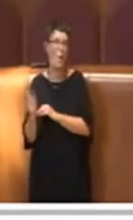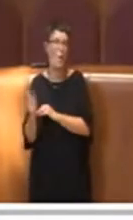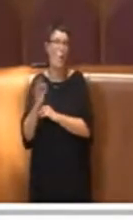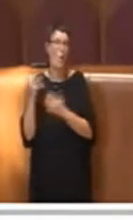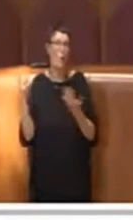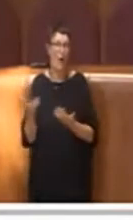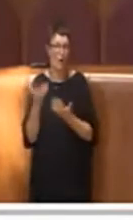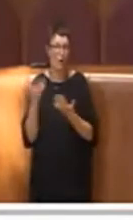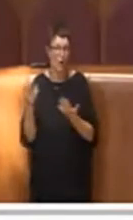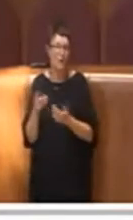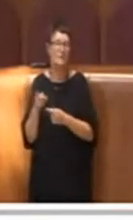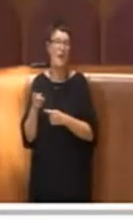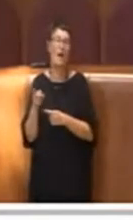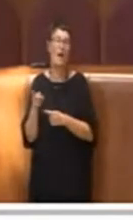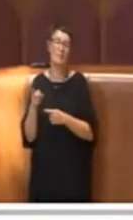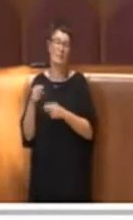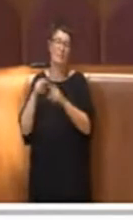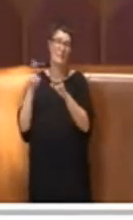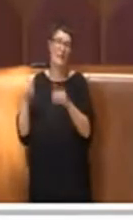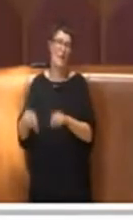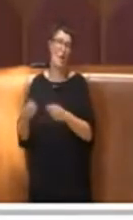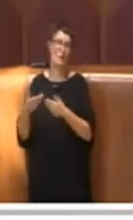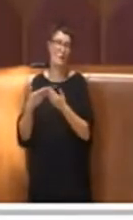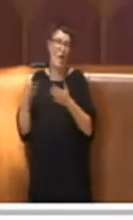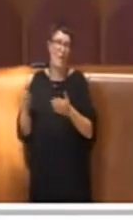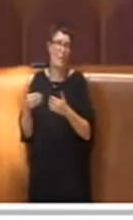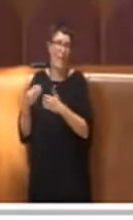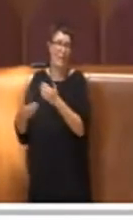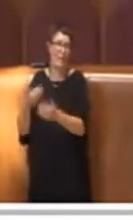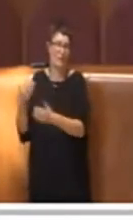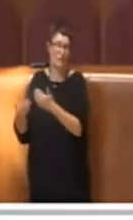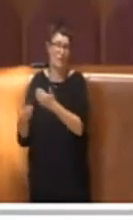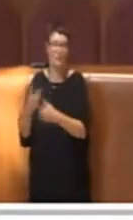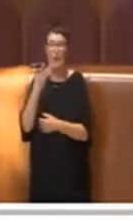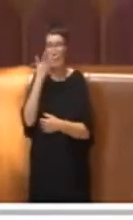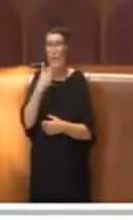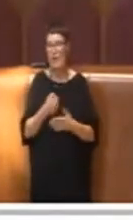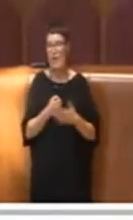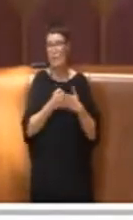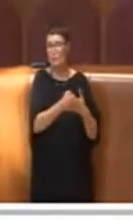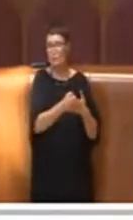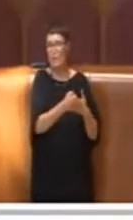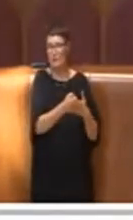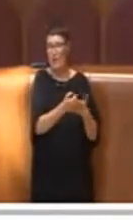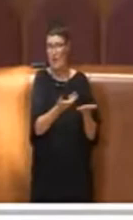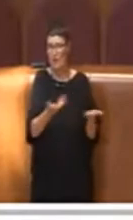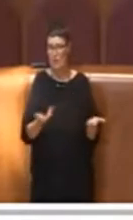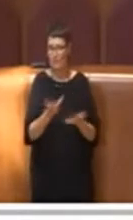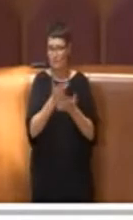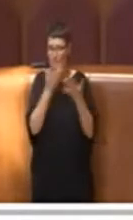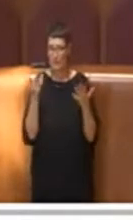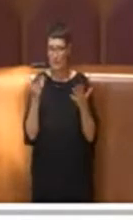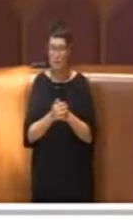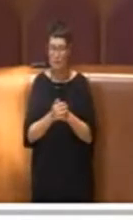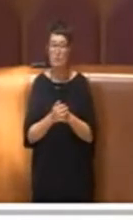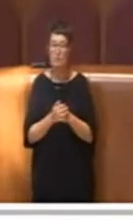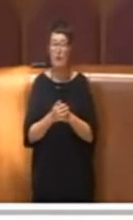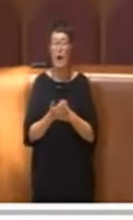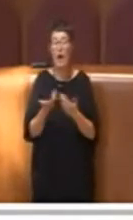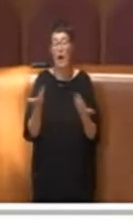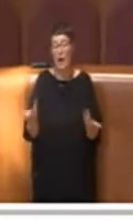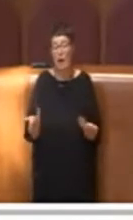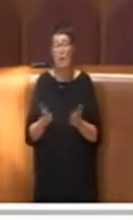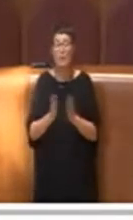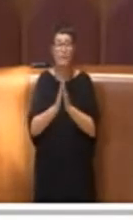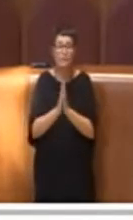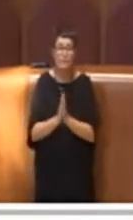Quindi chiediamo un contributo di supportazione ai cittadini residenti, chiediamo la vicinanza di tutti i